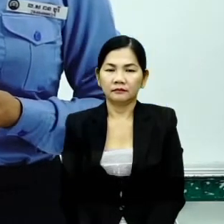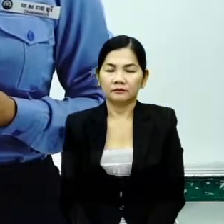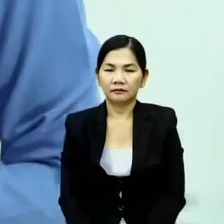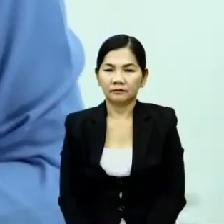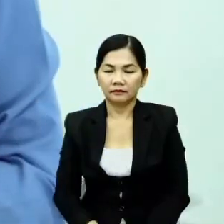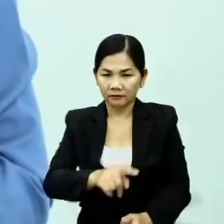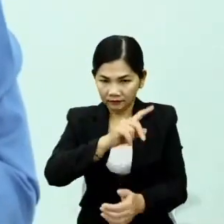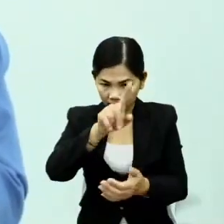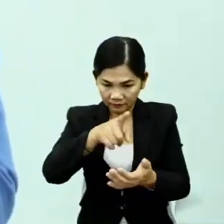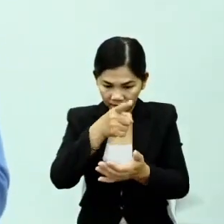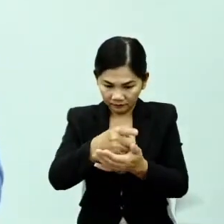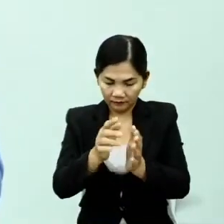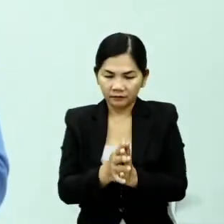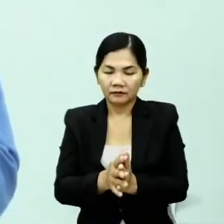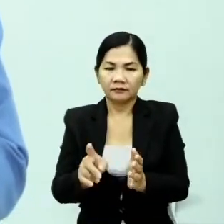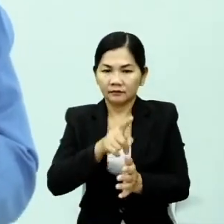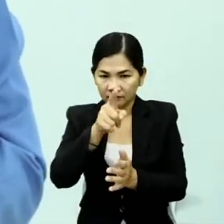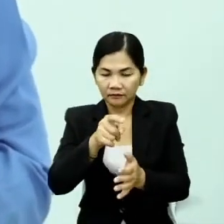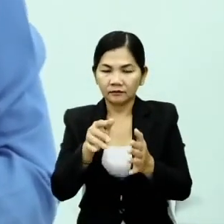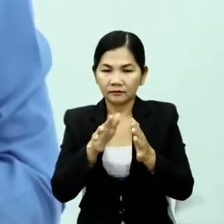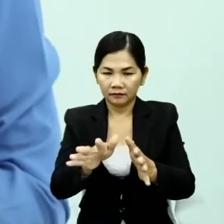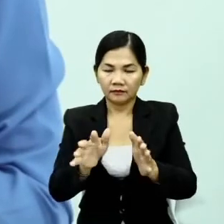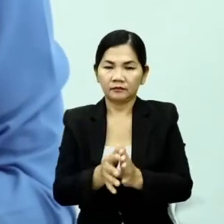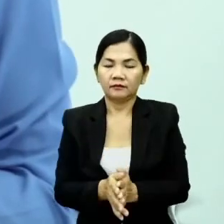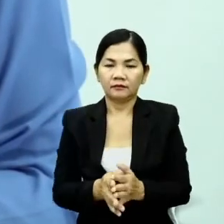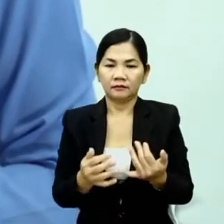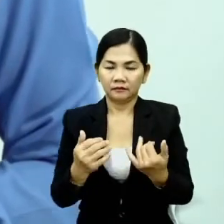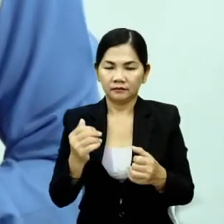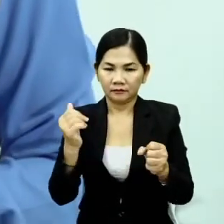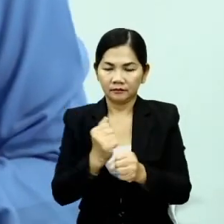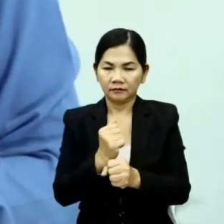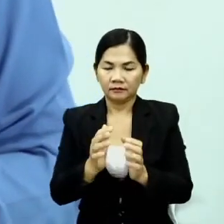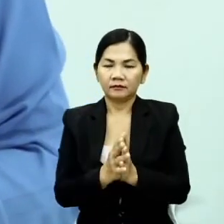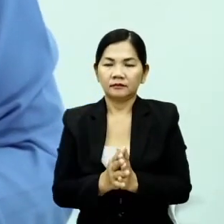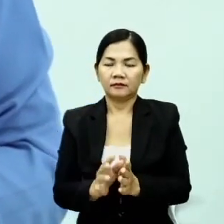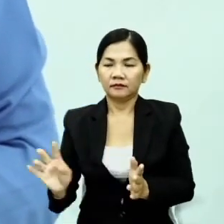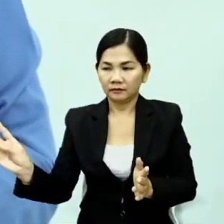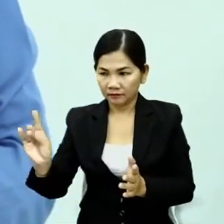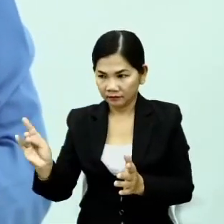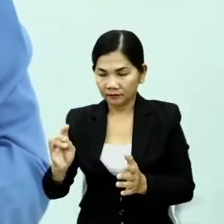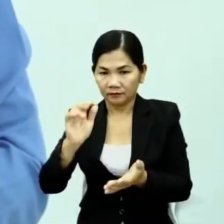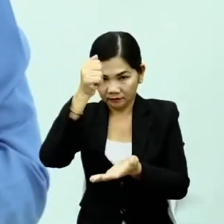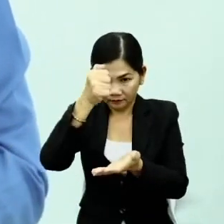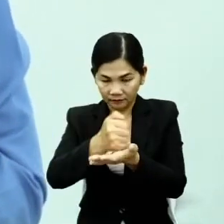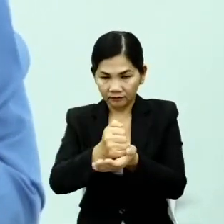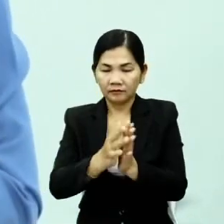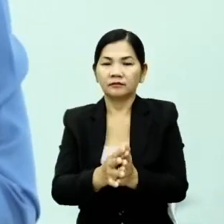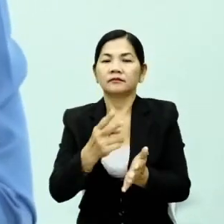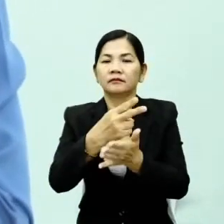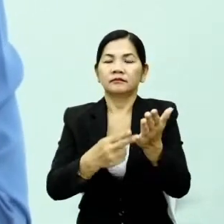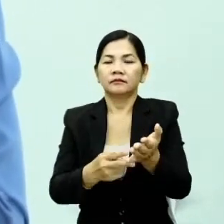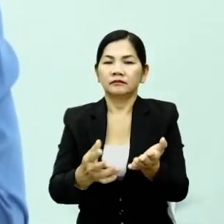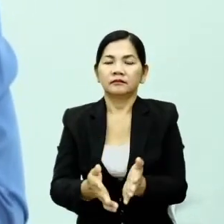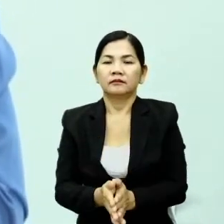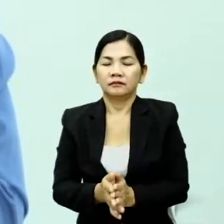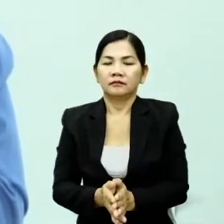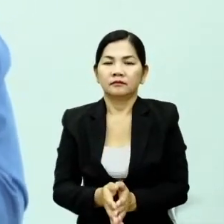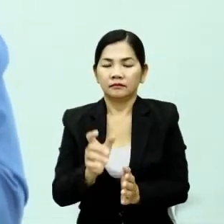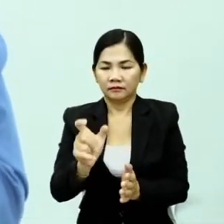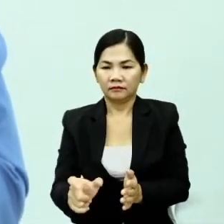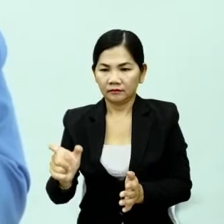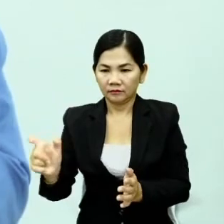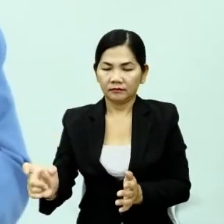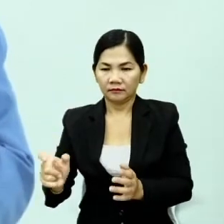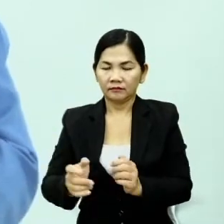cha chấn con cho ruộng cha sập sầm núa rộng bạch này cứ nâng con cha ta sạt cha đó pro giáo ở vậy khá đó một